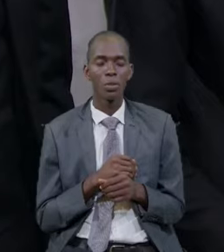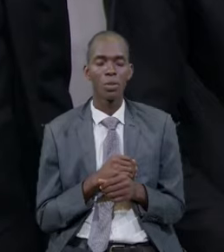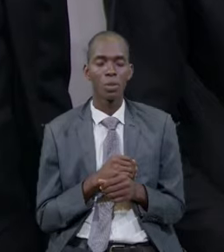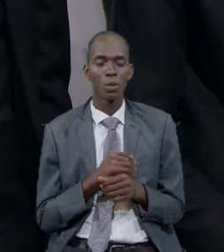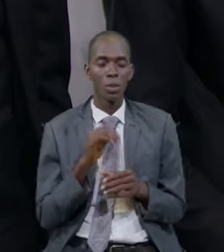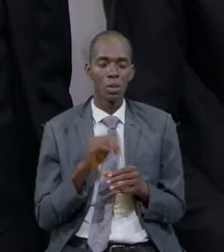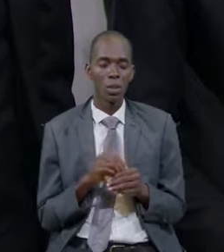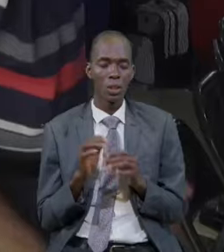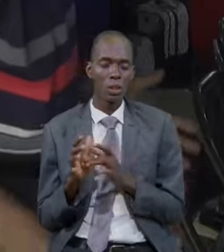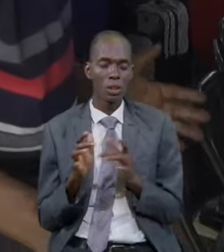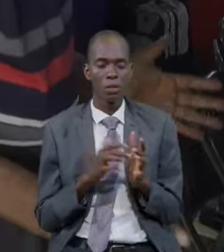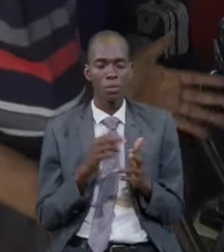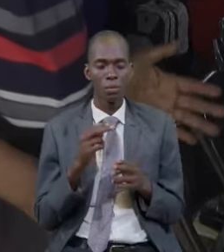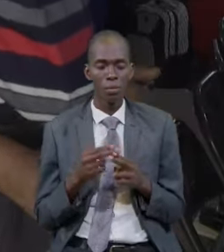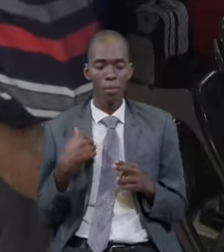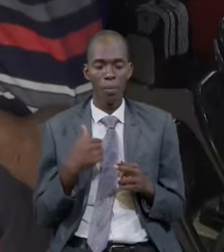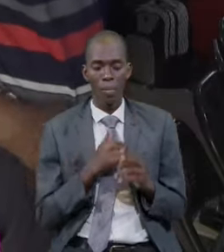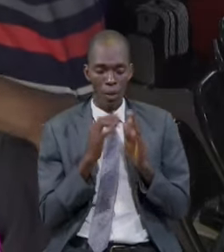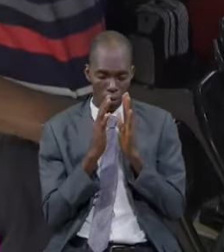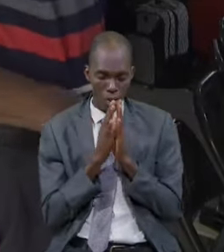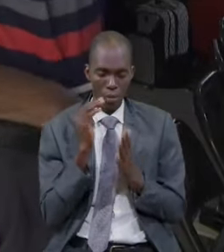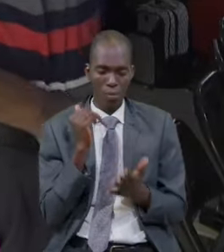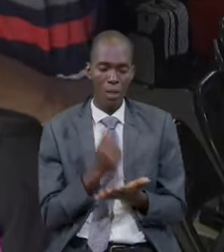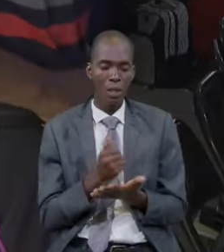Au nom de Jésus, nous prions.